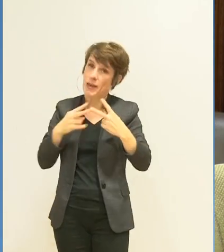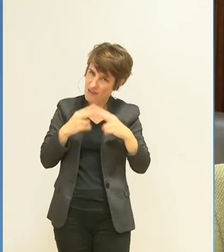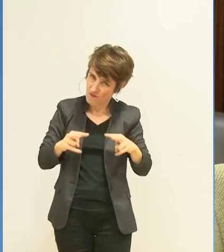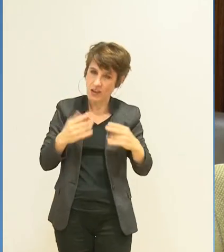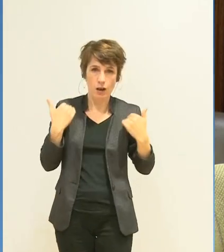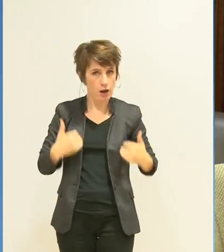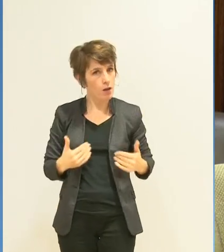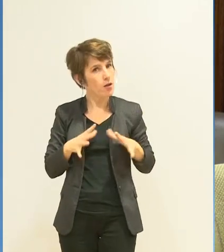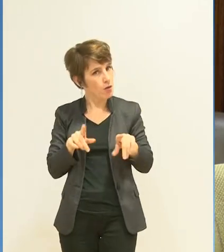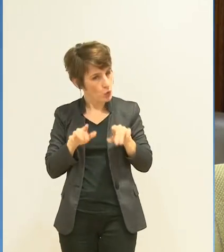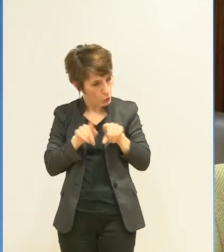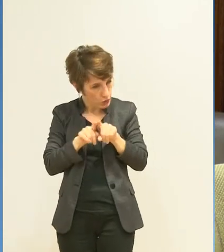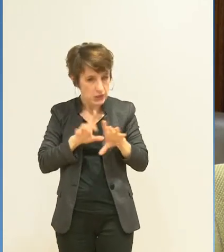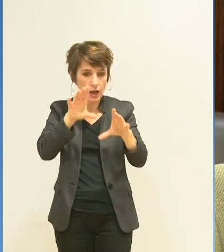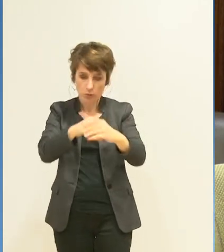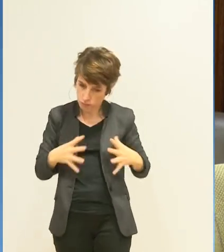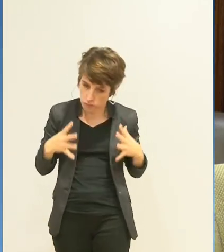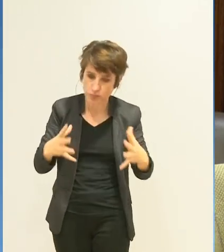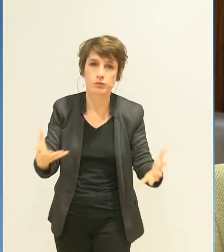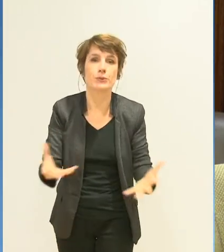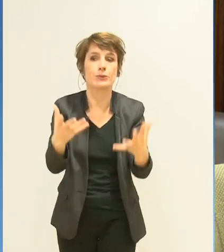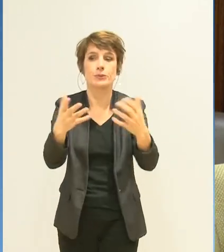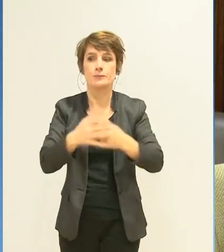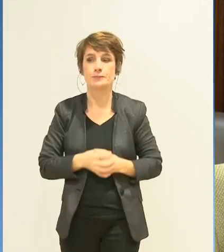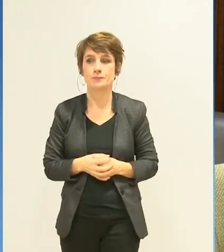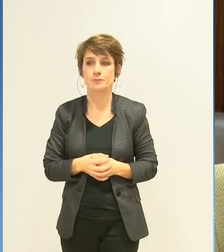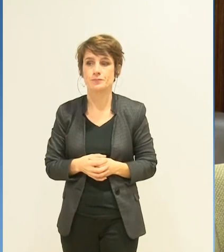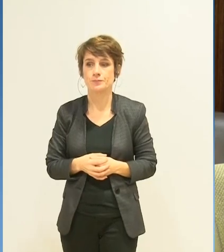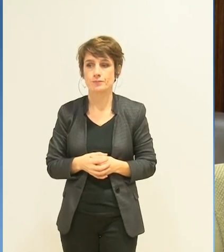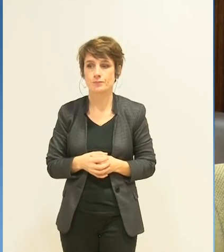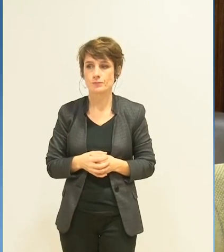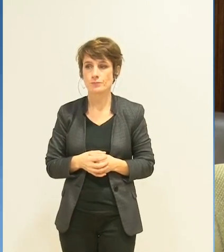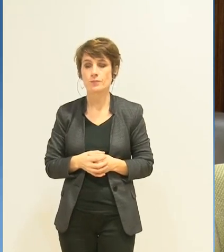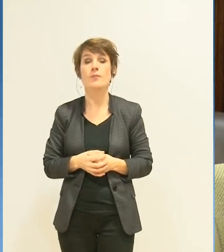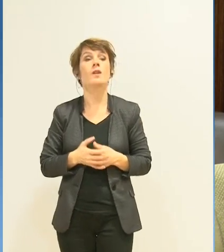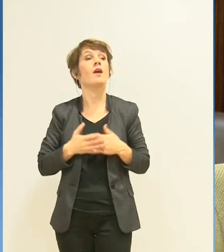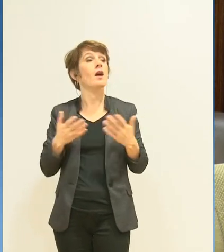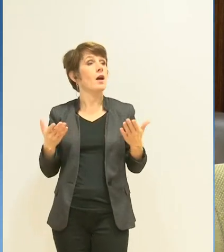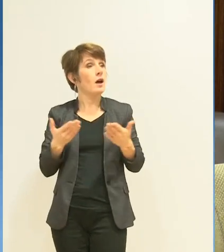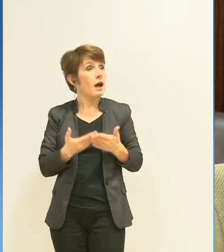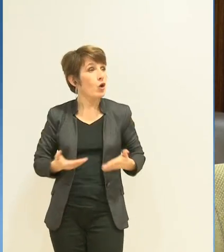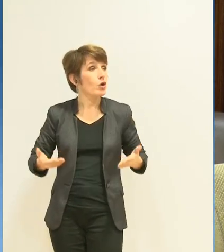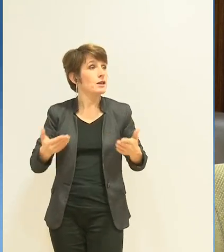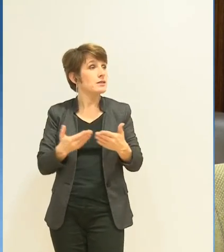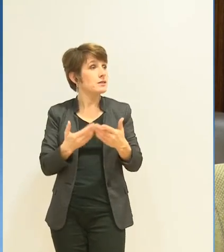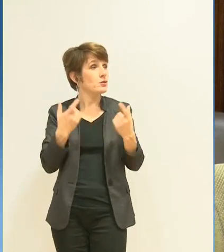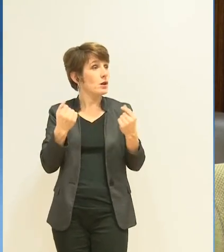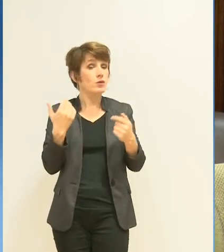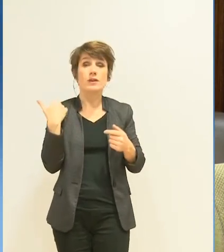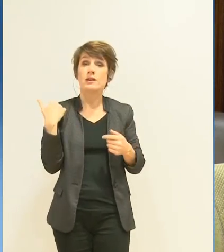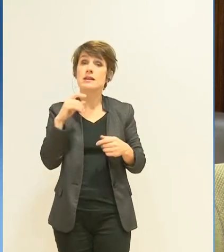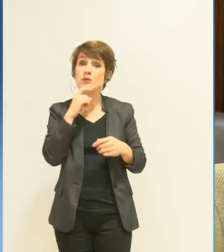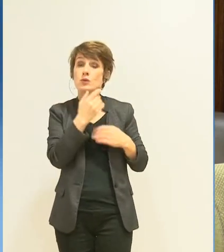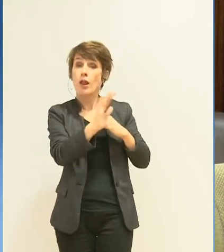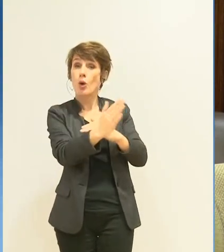apporter ses ces politiques alors la situation financière que vous avez présenté tout à l'heure je ne